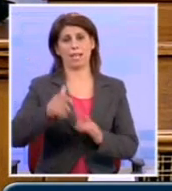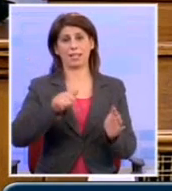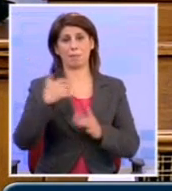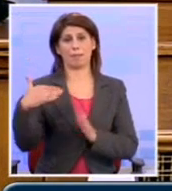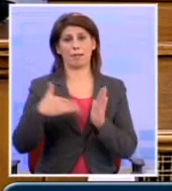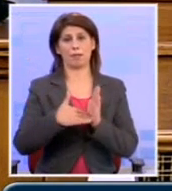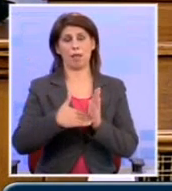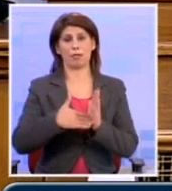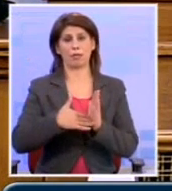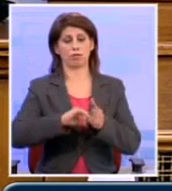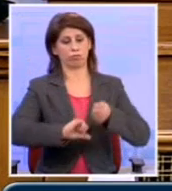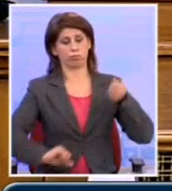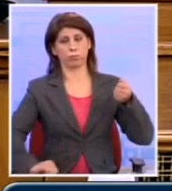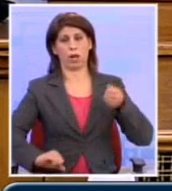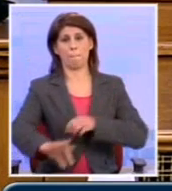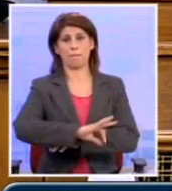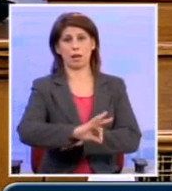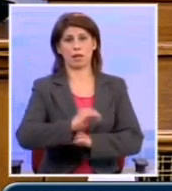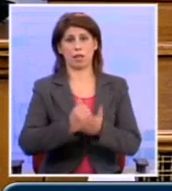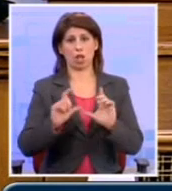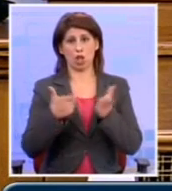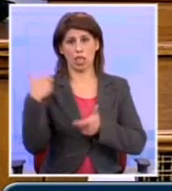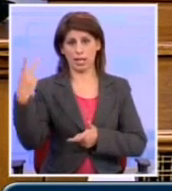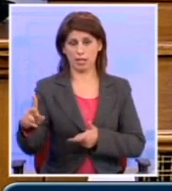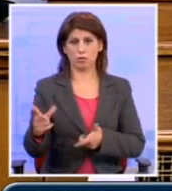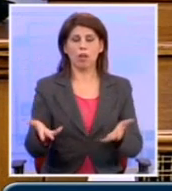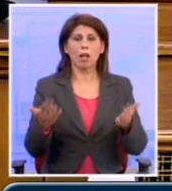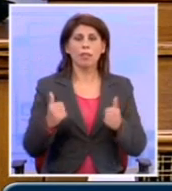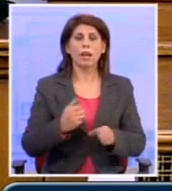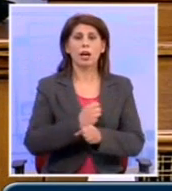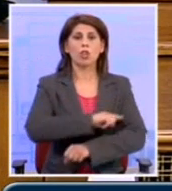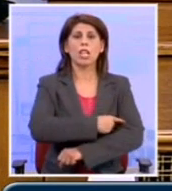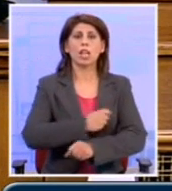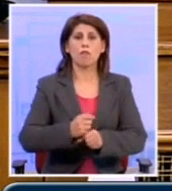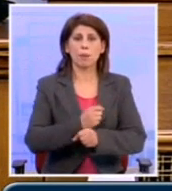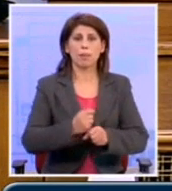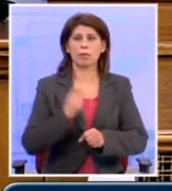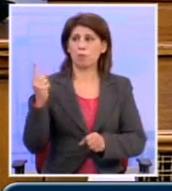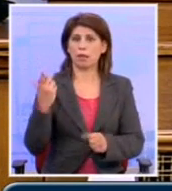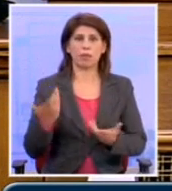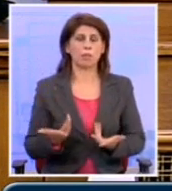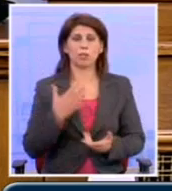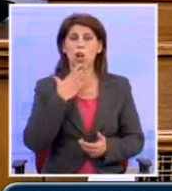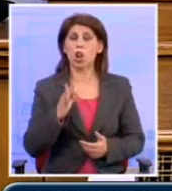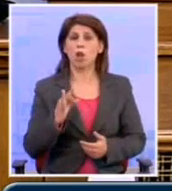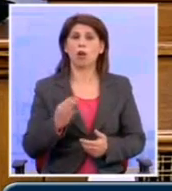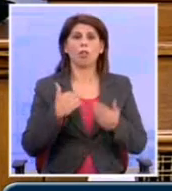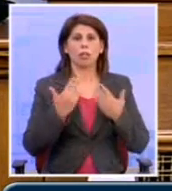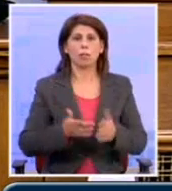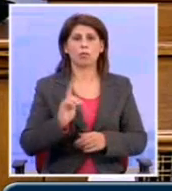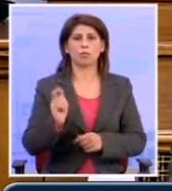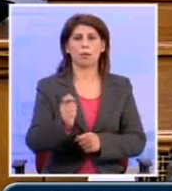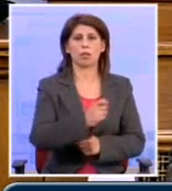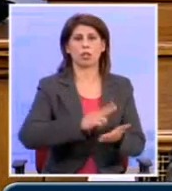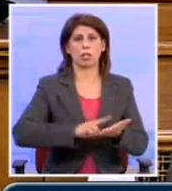65.000 διπλωματούχοι μηχανικοί και οι οικογένειές τους να μην έχουν ιατροφαρμακευτική περίθαλψη γιατί δεν μπορούσαν να ανταποκριθούν